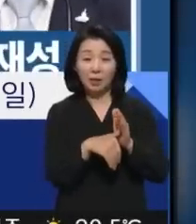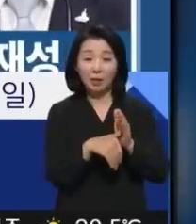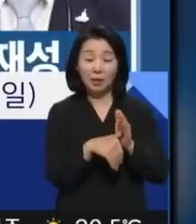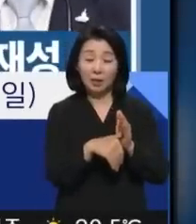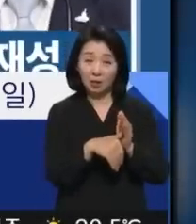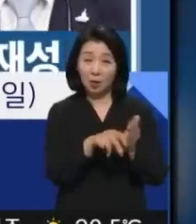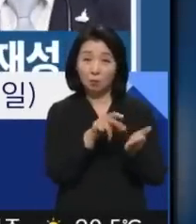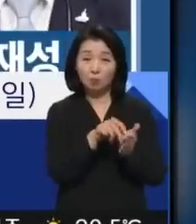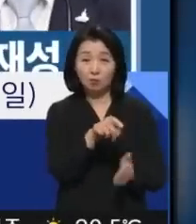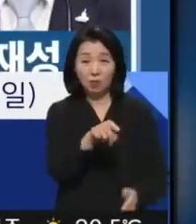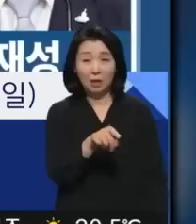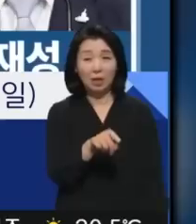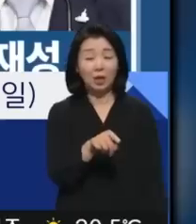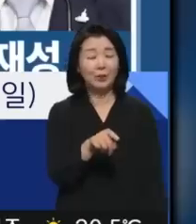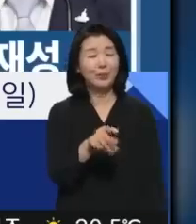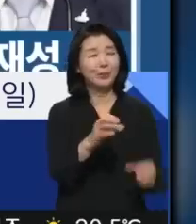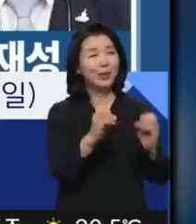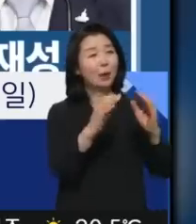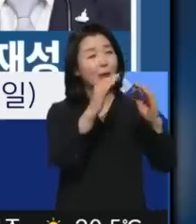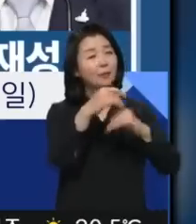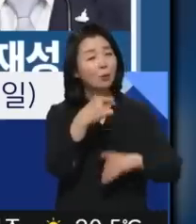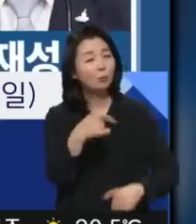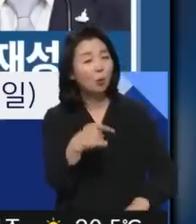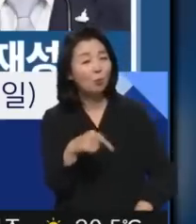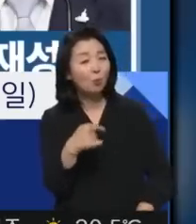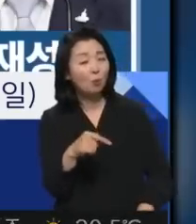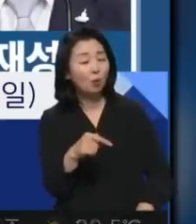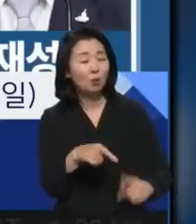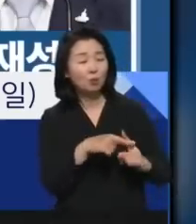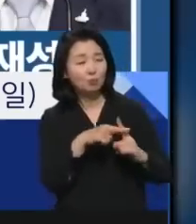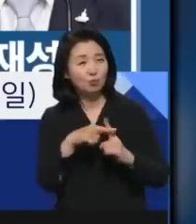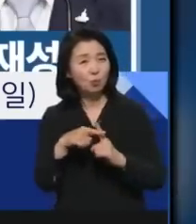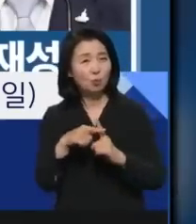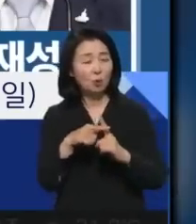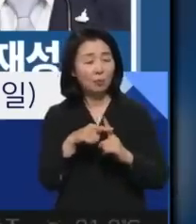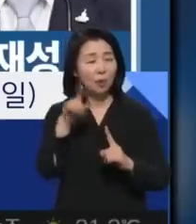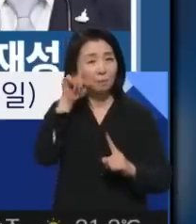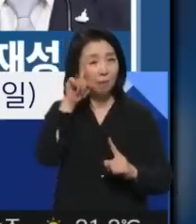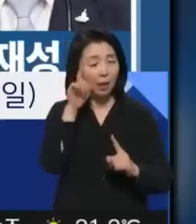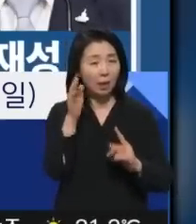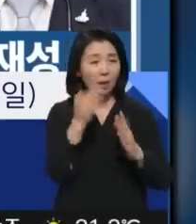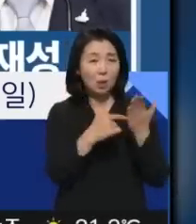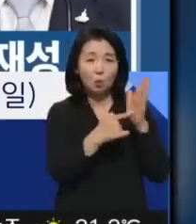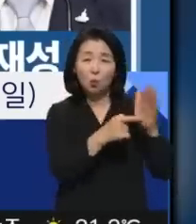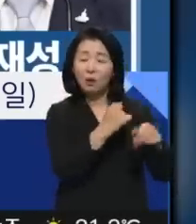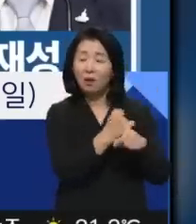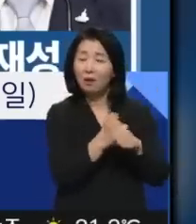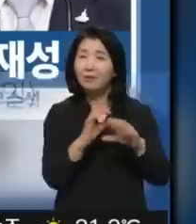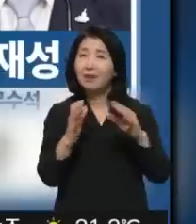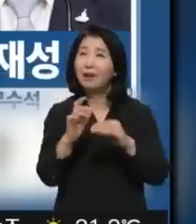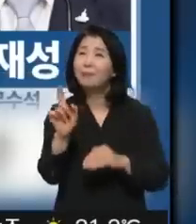또 오갔던 그런 것을 무조건 다 공개한다는 것은 그 나라가 뭐가 되겠어요?